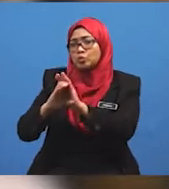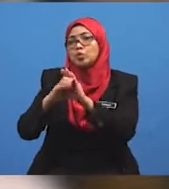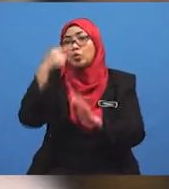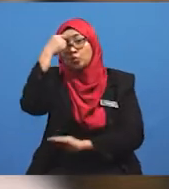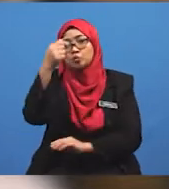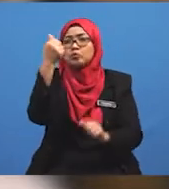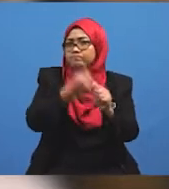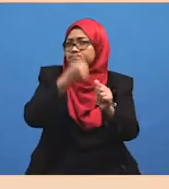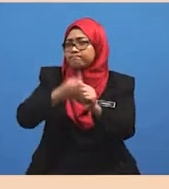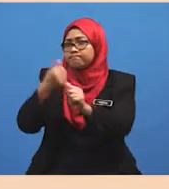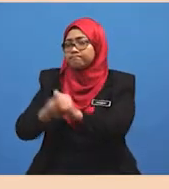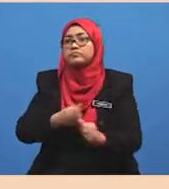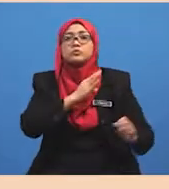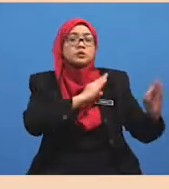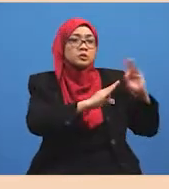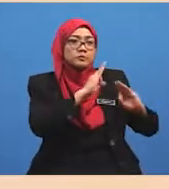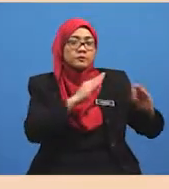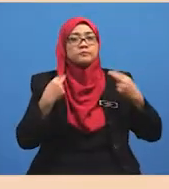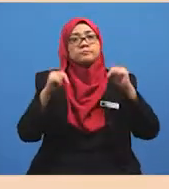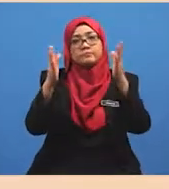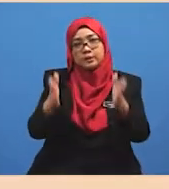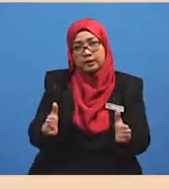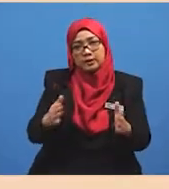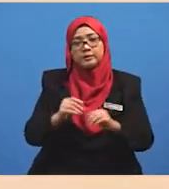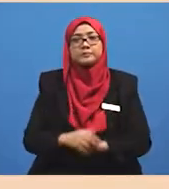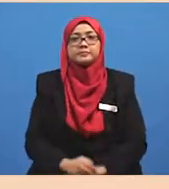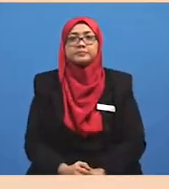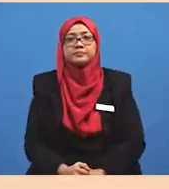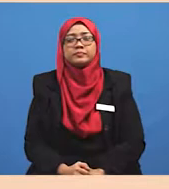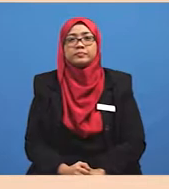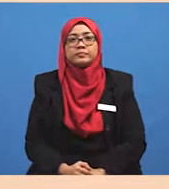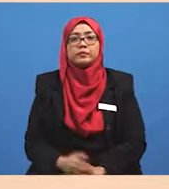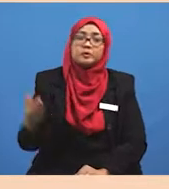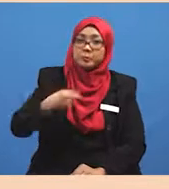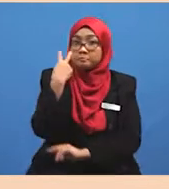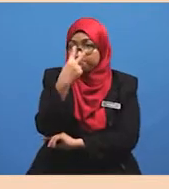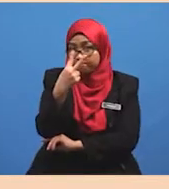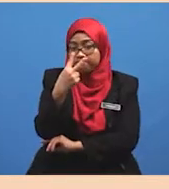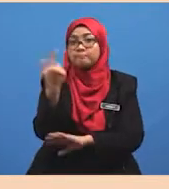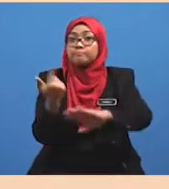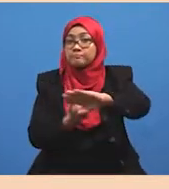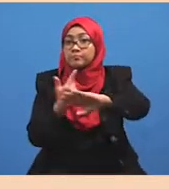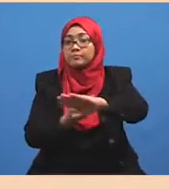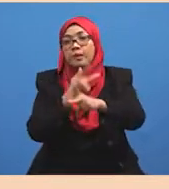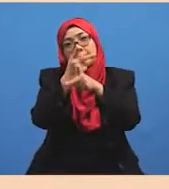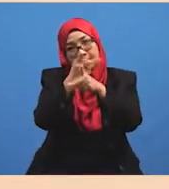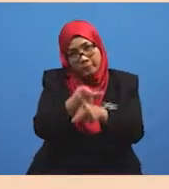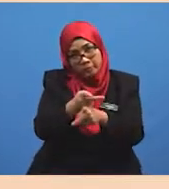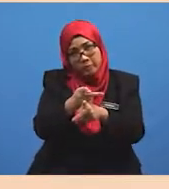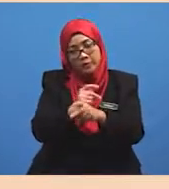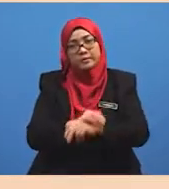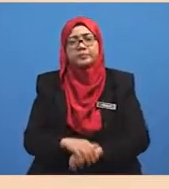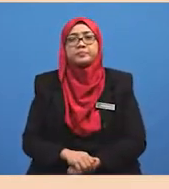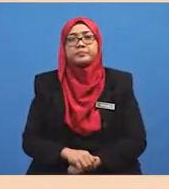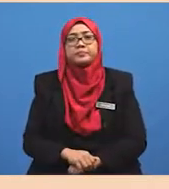sifat Mari kita lihat latihan pengukuhan latihan